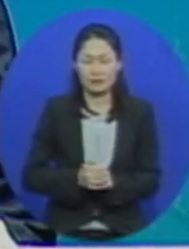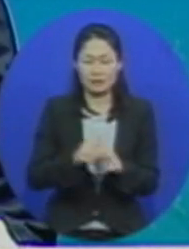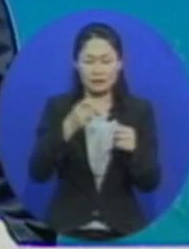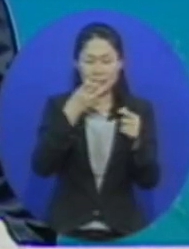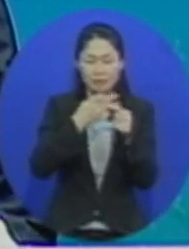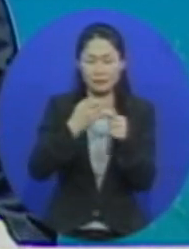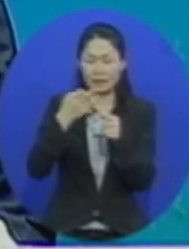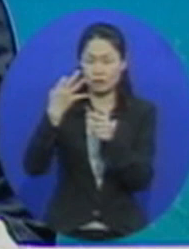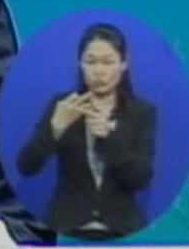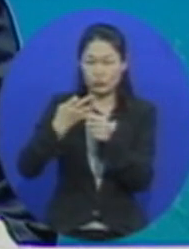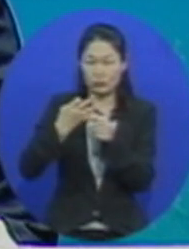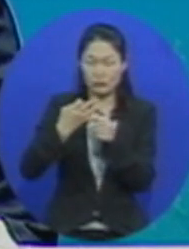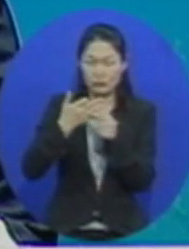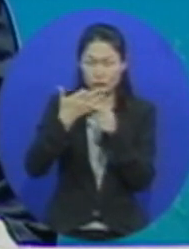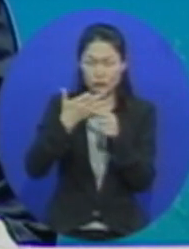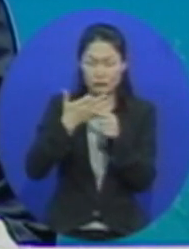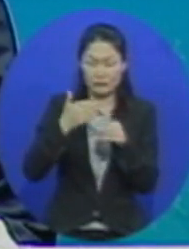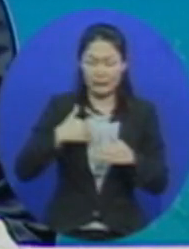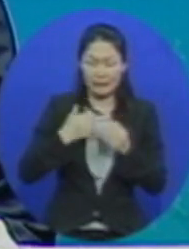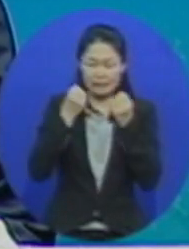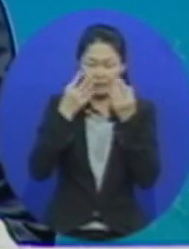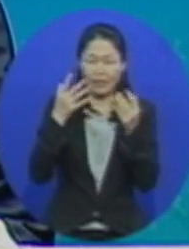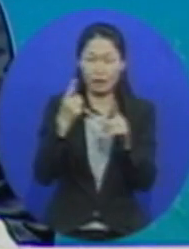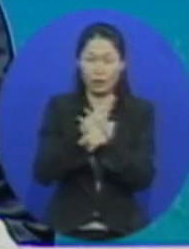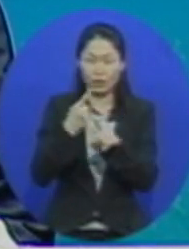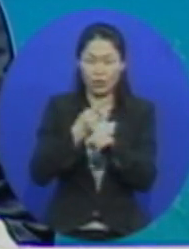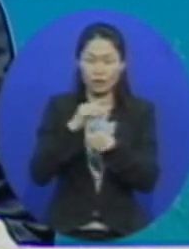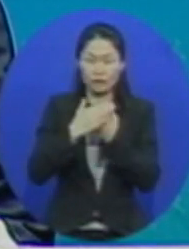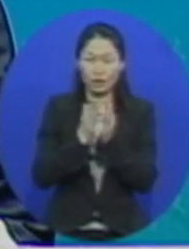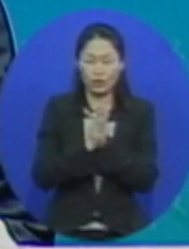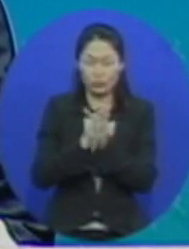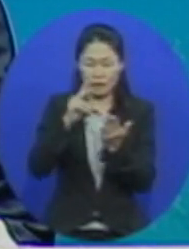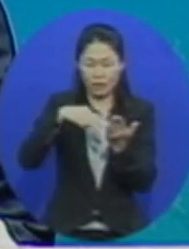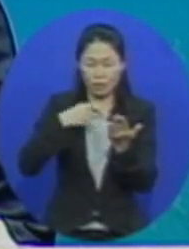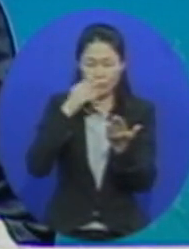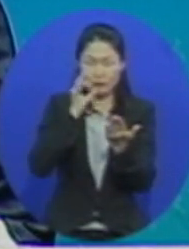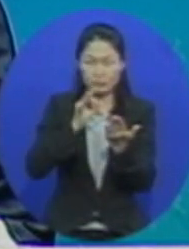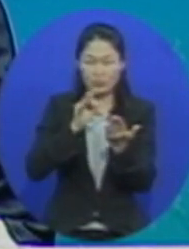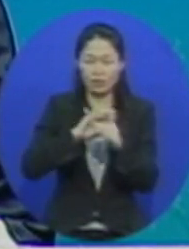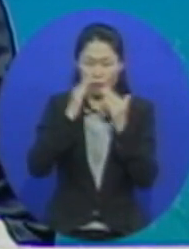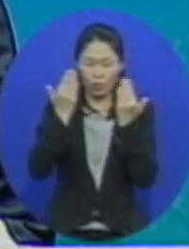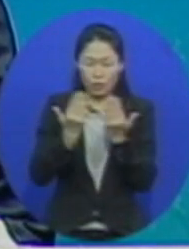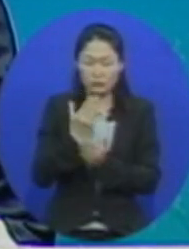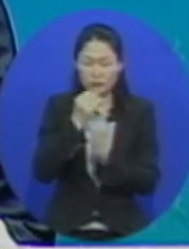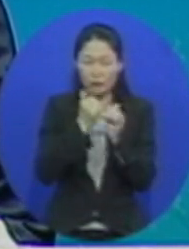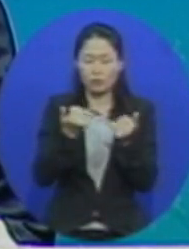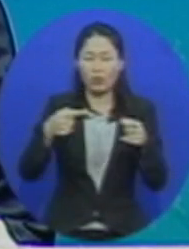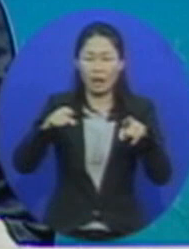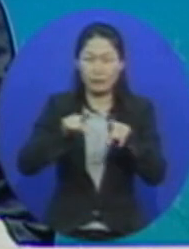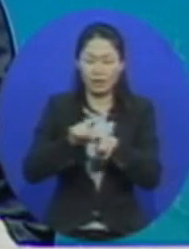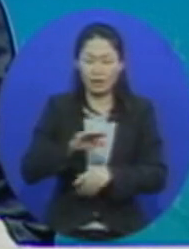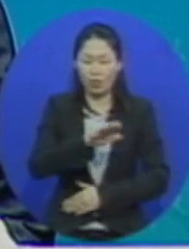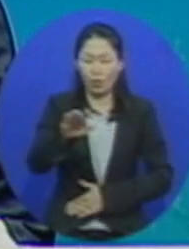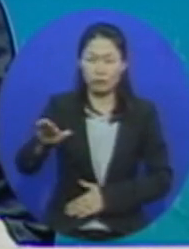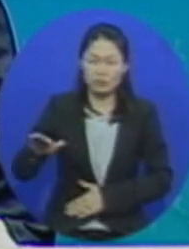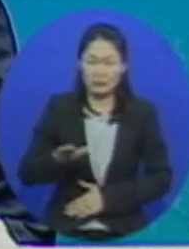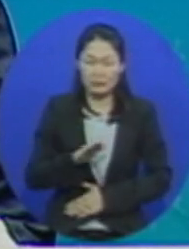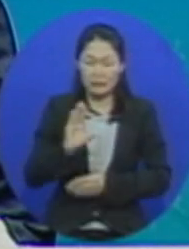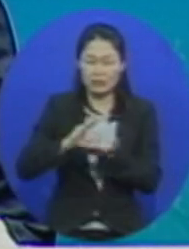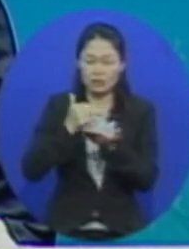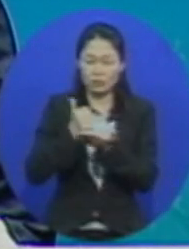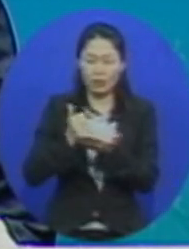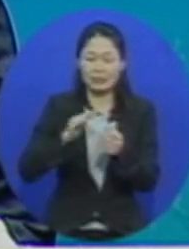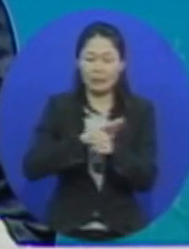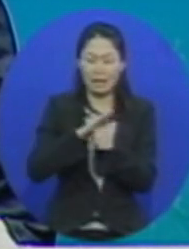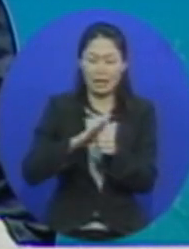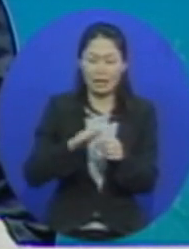말씀을 제가 3 번역 성경 으로 읽어 드리겠습니다 모든 성도와 함께 여러분이 그리스도의